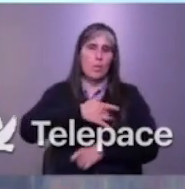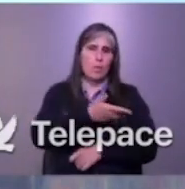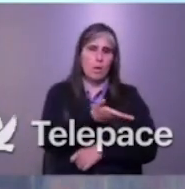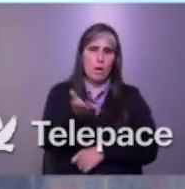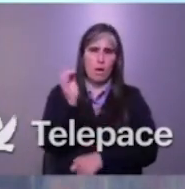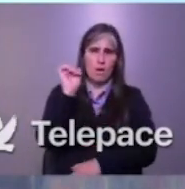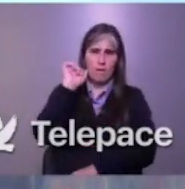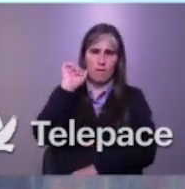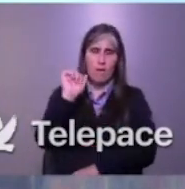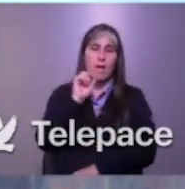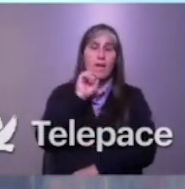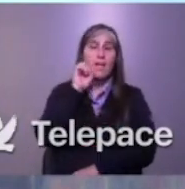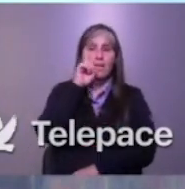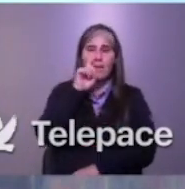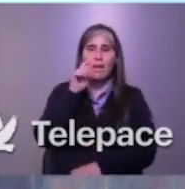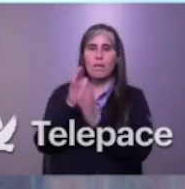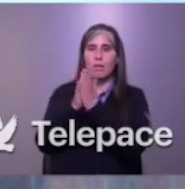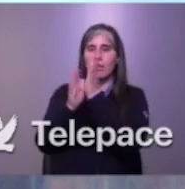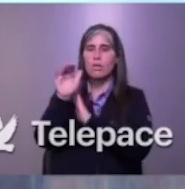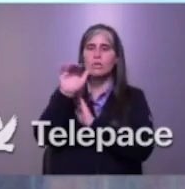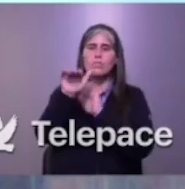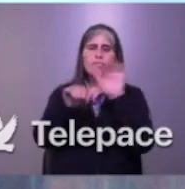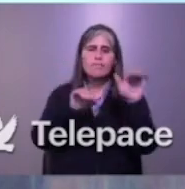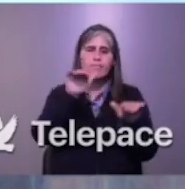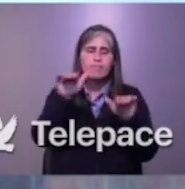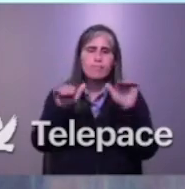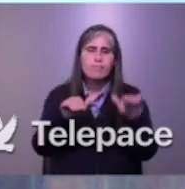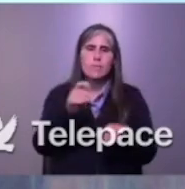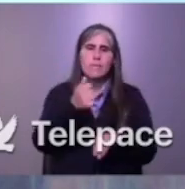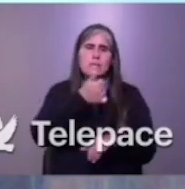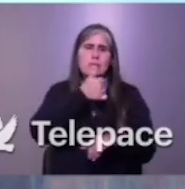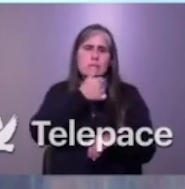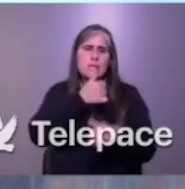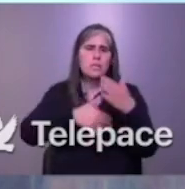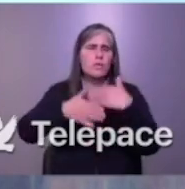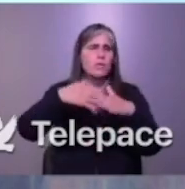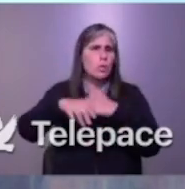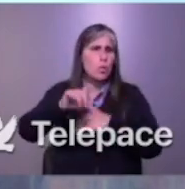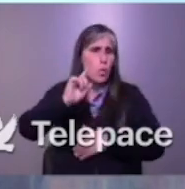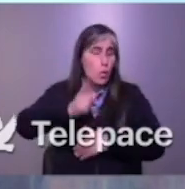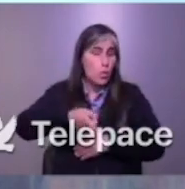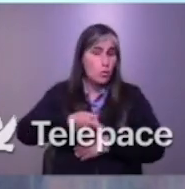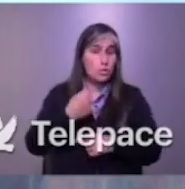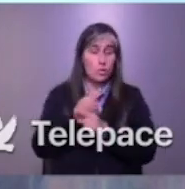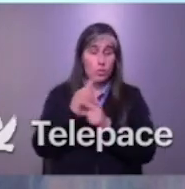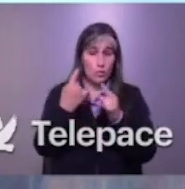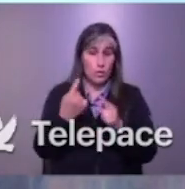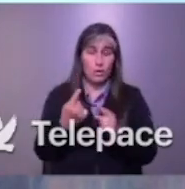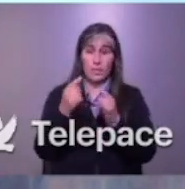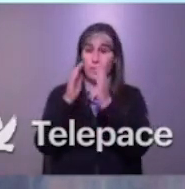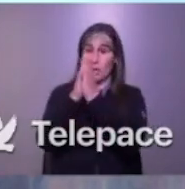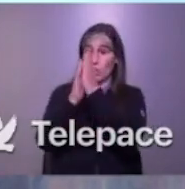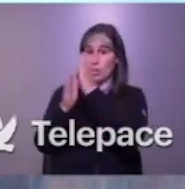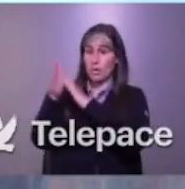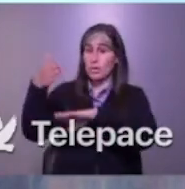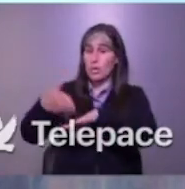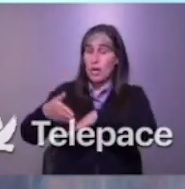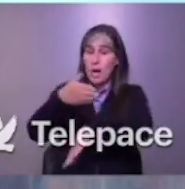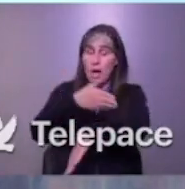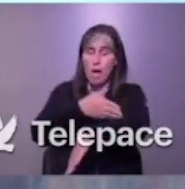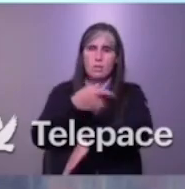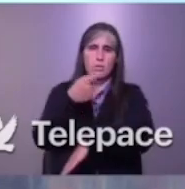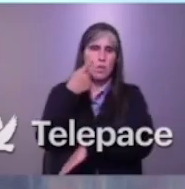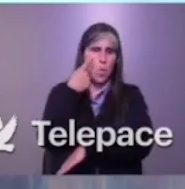sono stati chiamati secondo il suo disegno, poiché quelli che egli da sempre ha